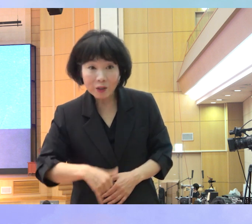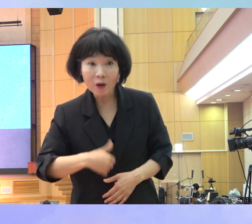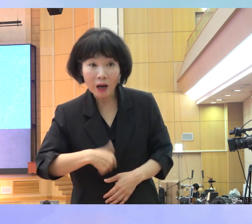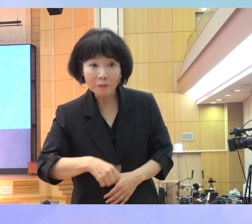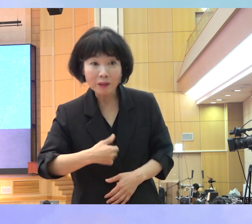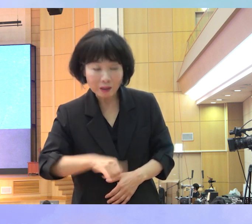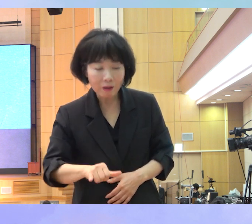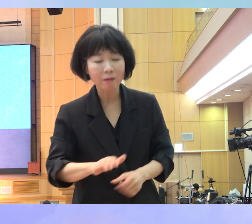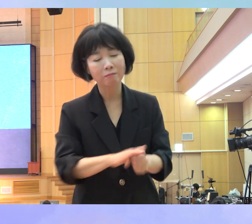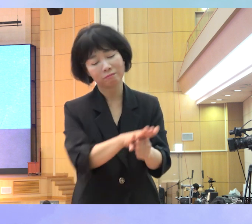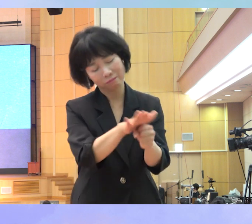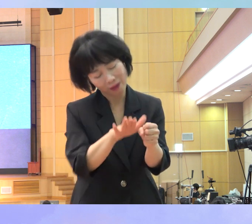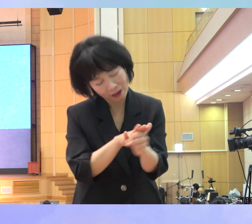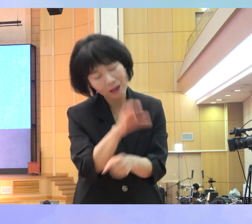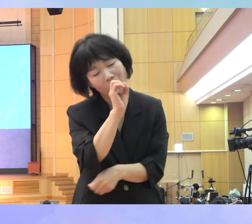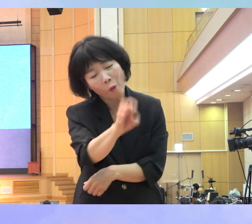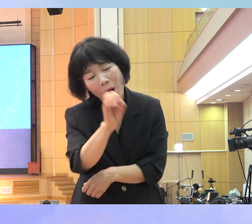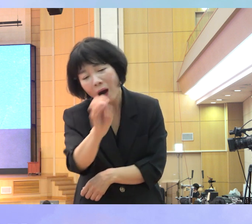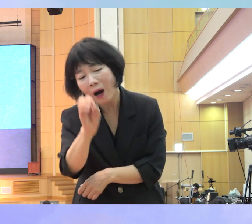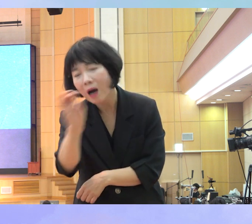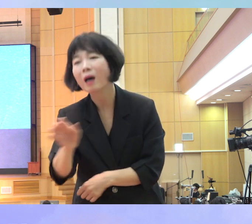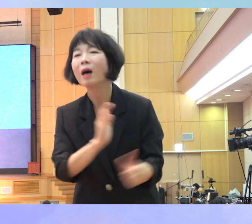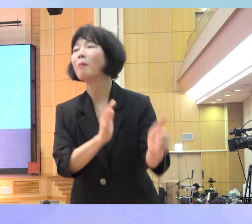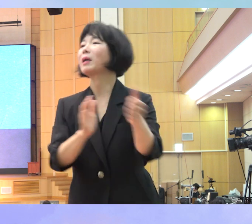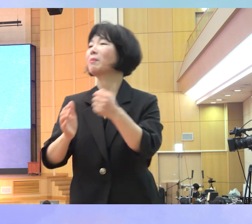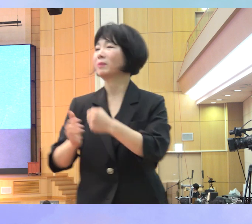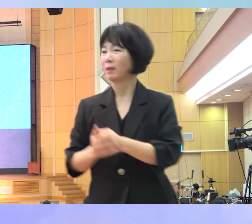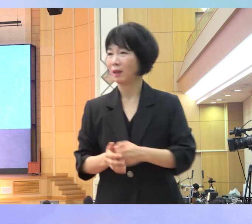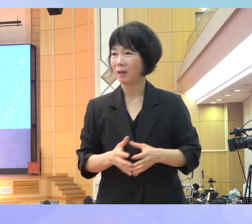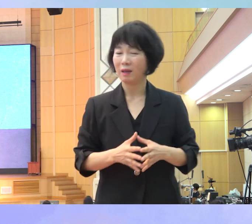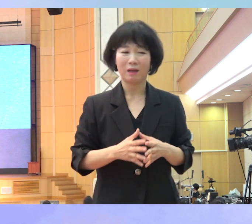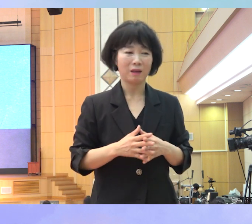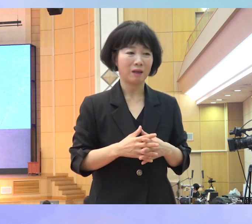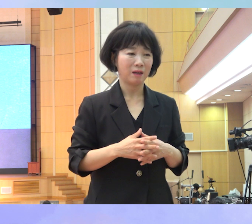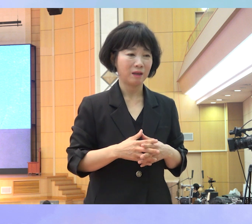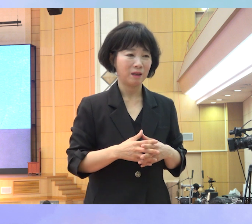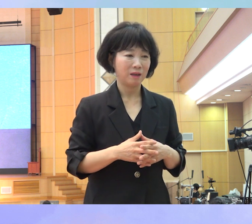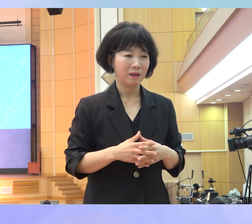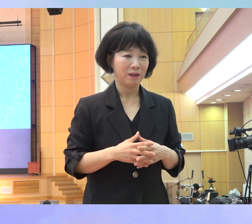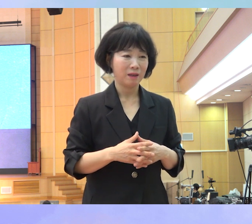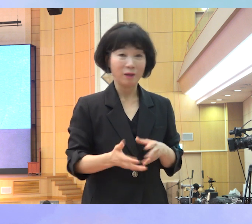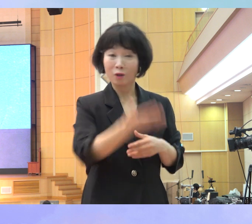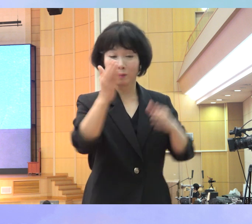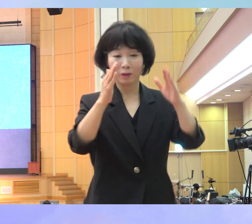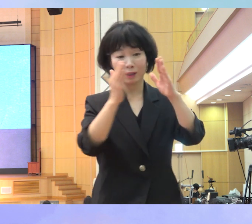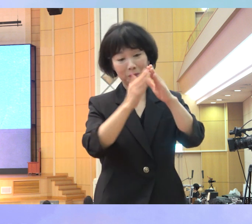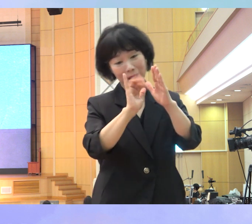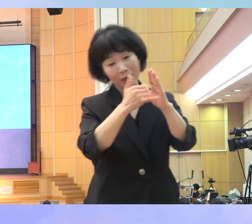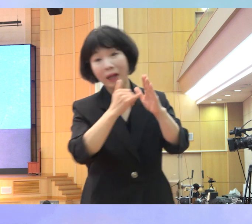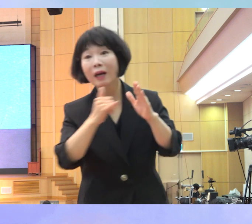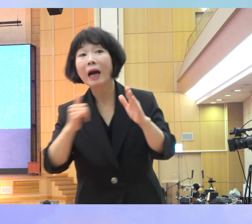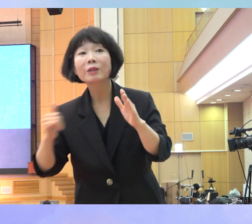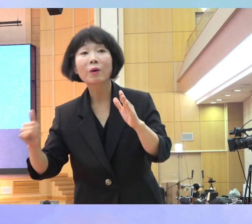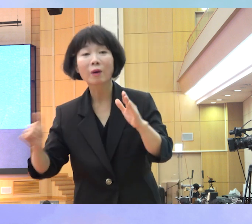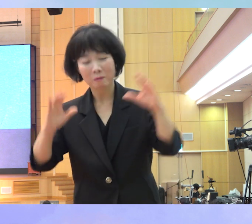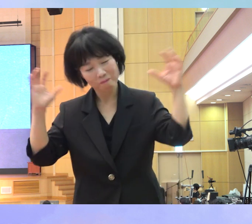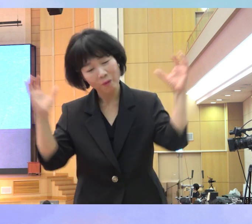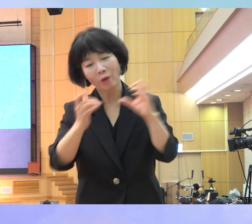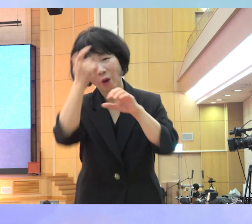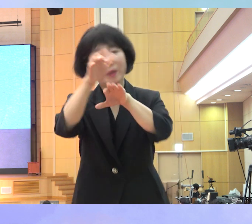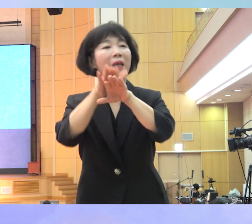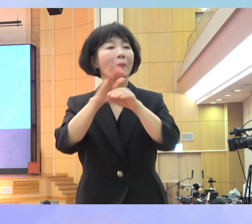제가 그랬잖아요. 가정예배 드린다고 하면서 그 가정예배를 아이들 혼내는 시간으로 갖지 마라.